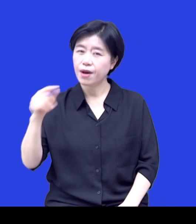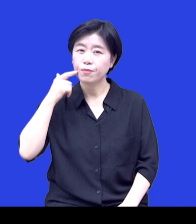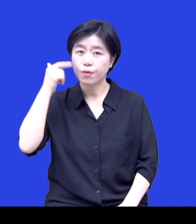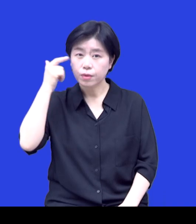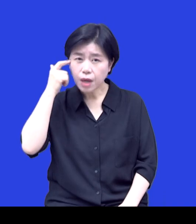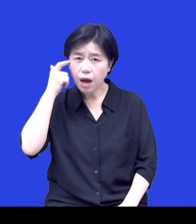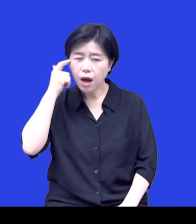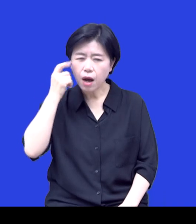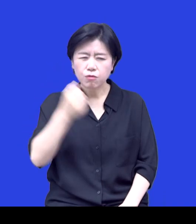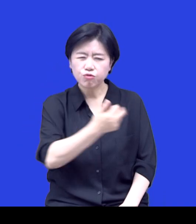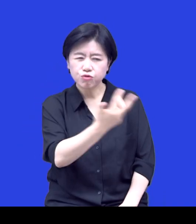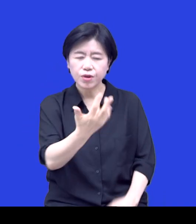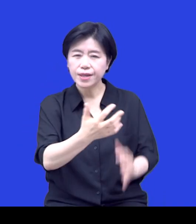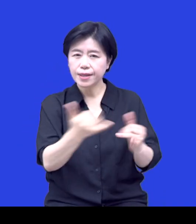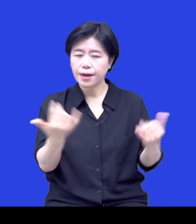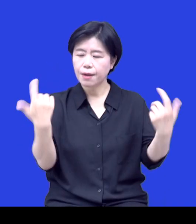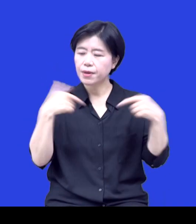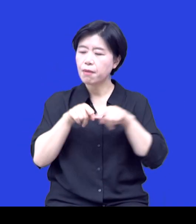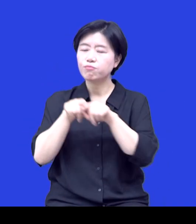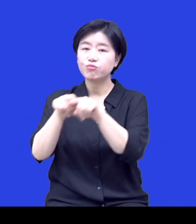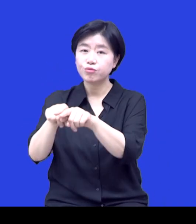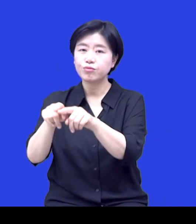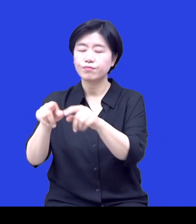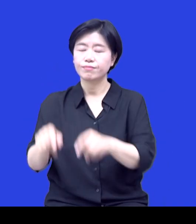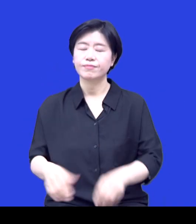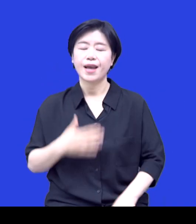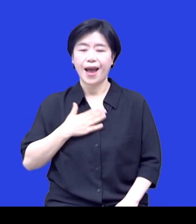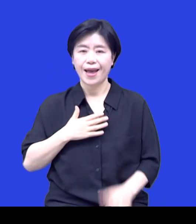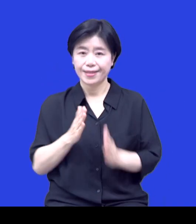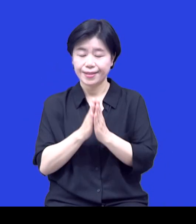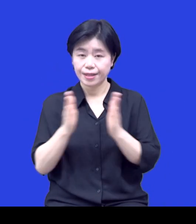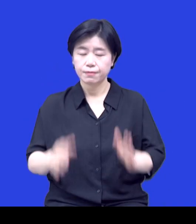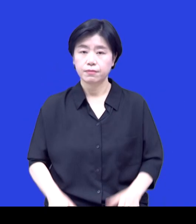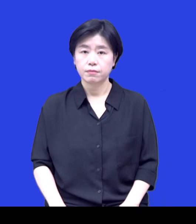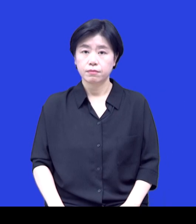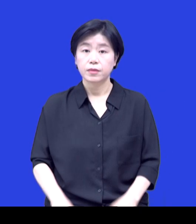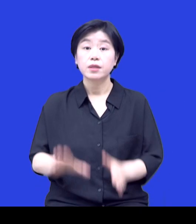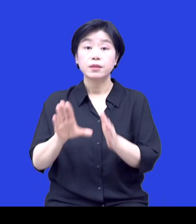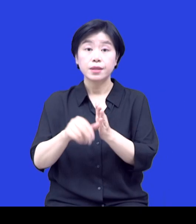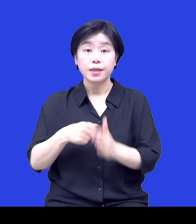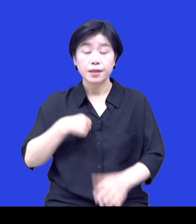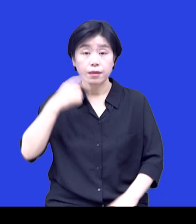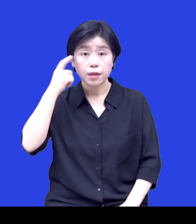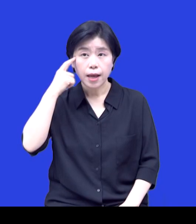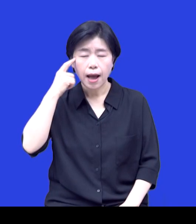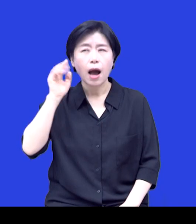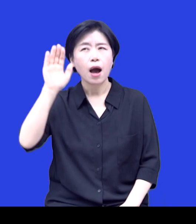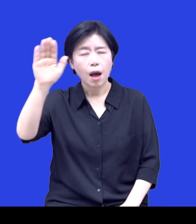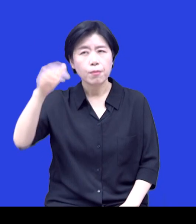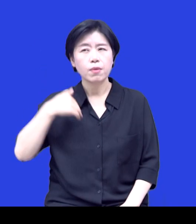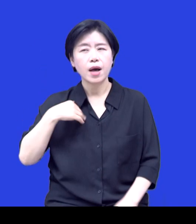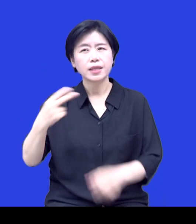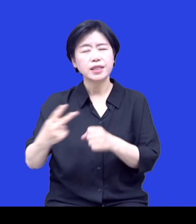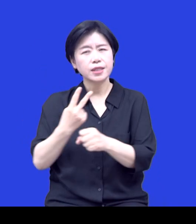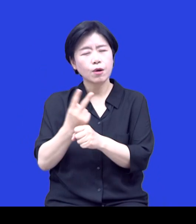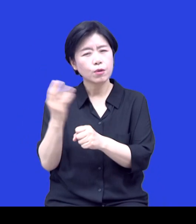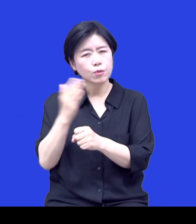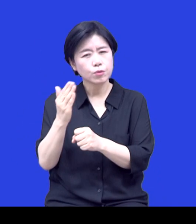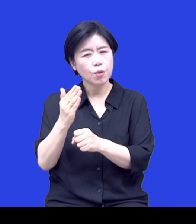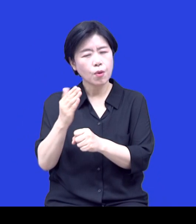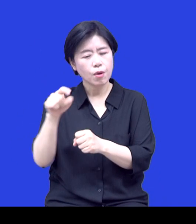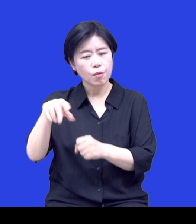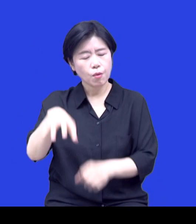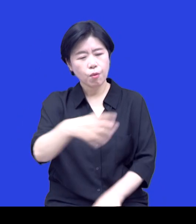됐죠. 예. 그러면서 나도 한국에 와서 한 2년만 부목사 생활 해보고 싶다는 생각을 하게 됐어요. 예. 그래서 이제 학위